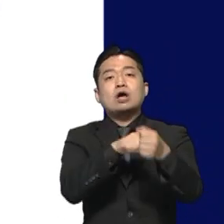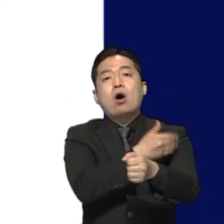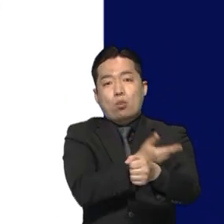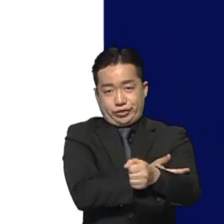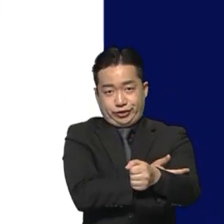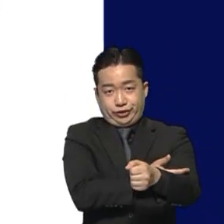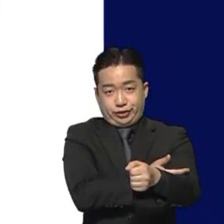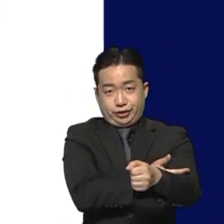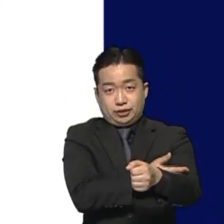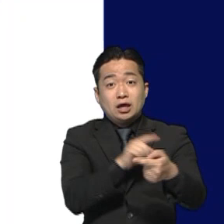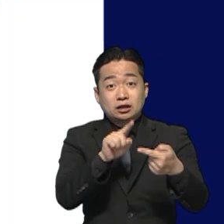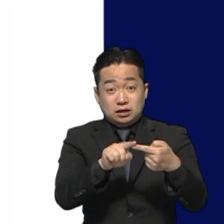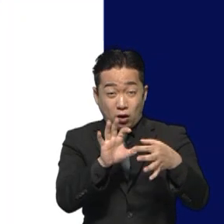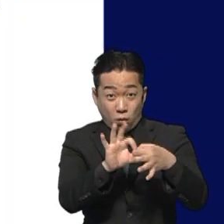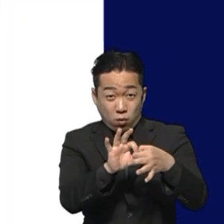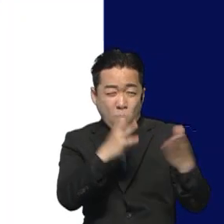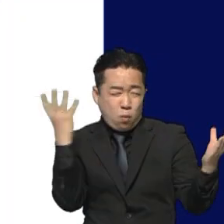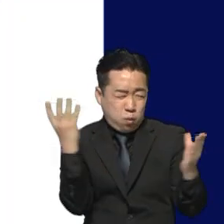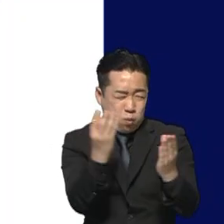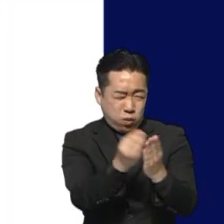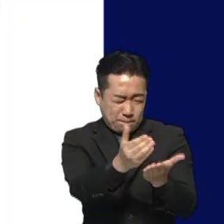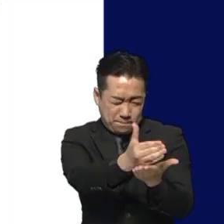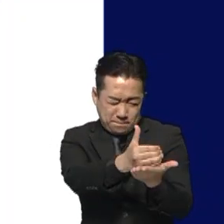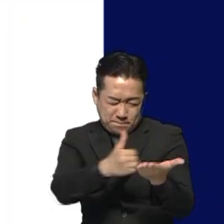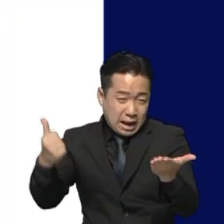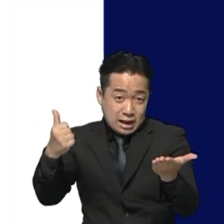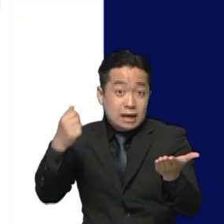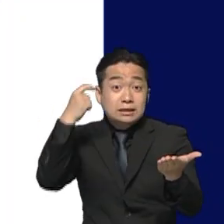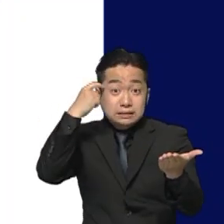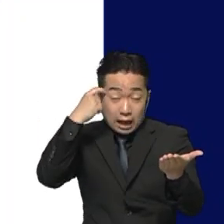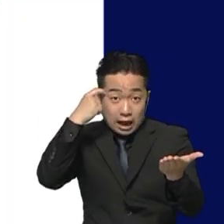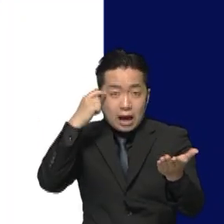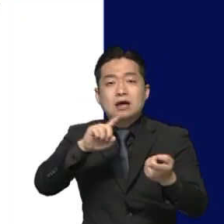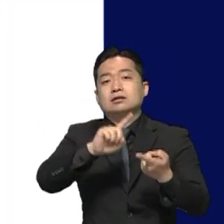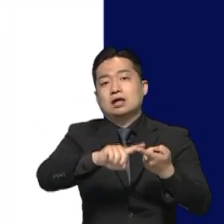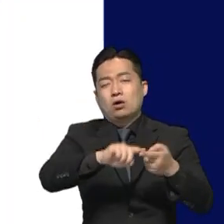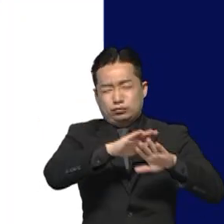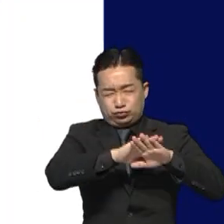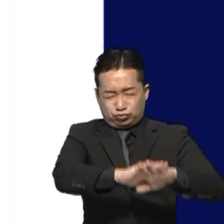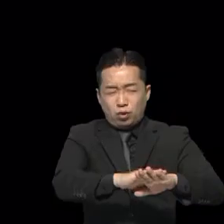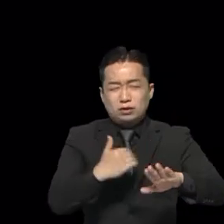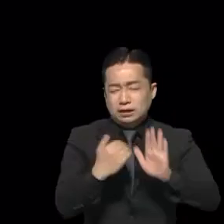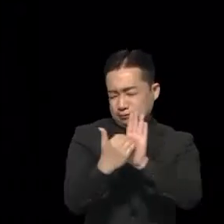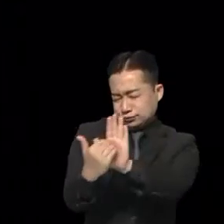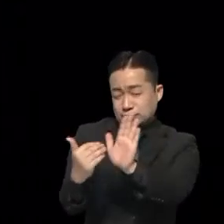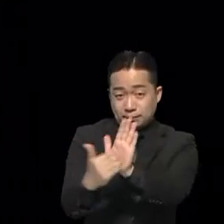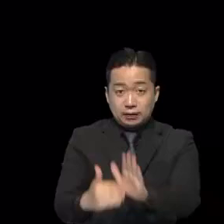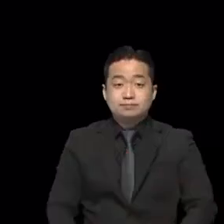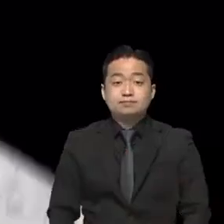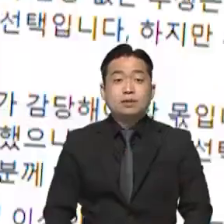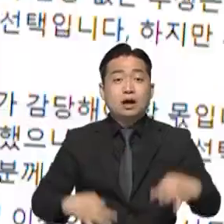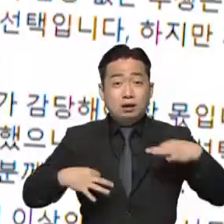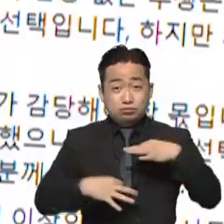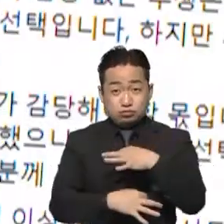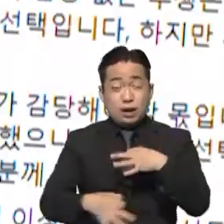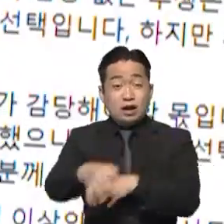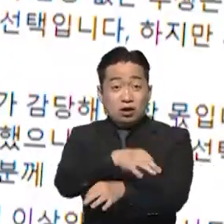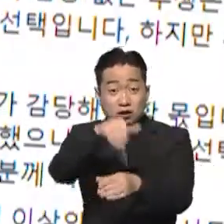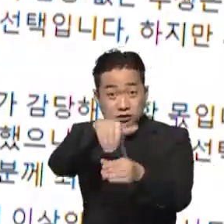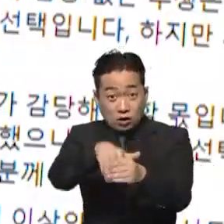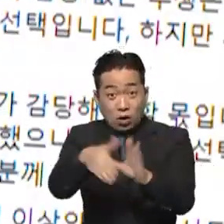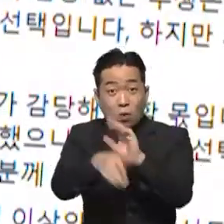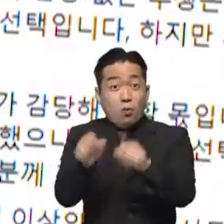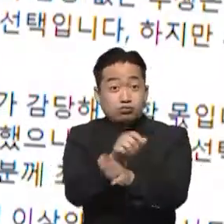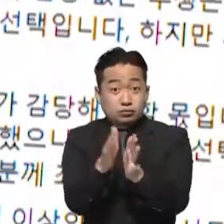즉 보안수사권까지 완전히 폐지한다는 거였는데 사수했다고 강조했습니다. 또 부패, 경제, 선거,